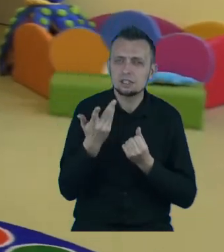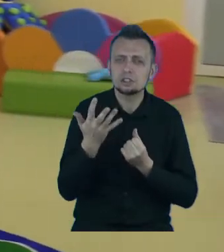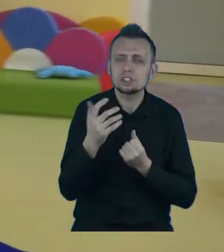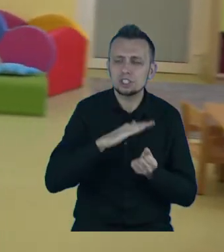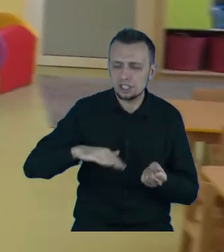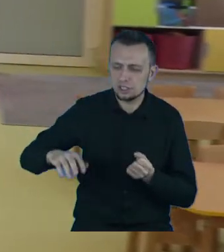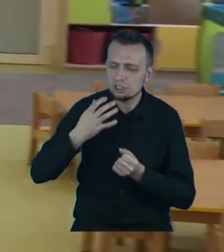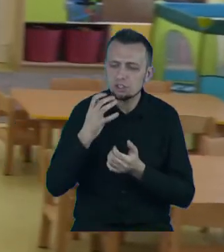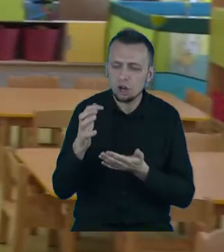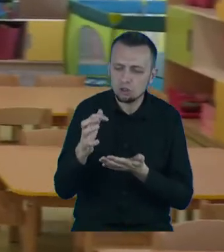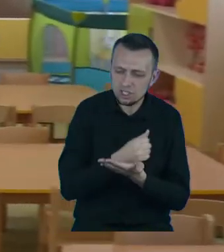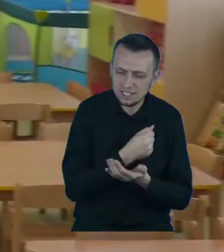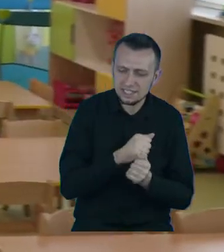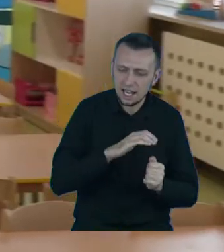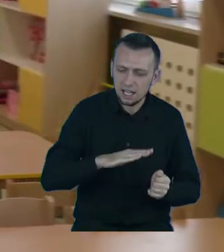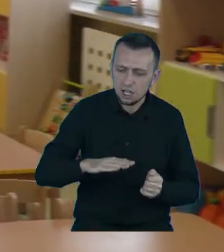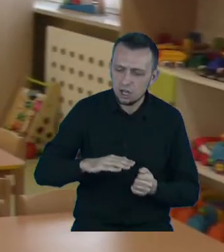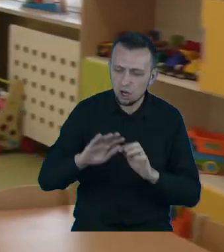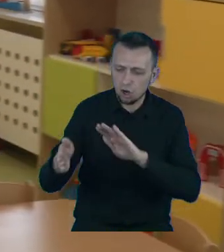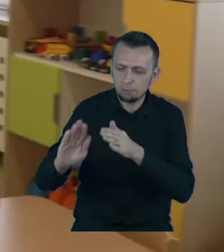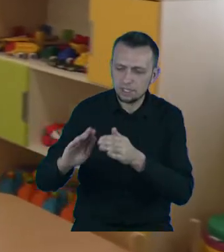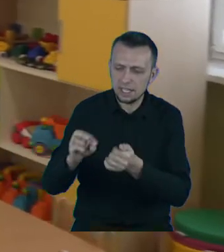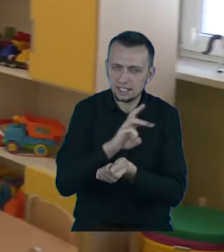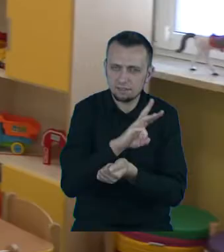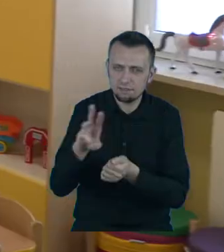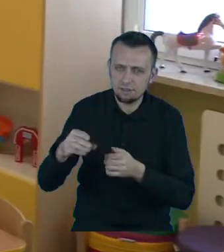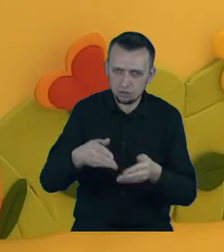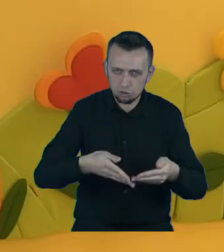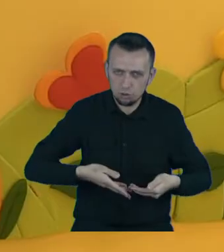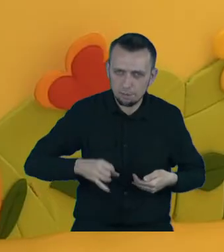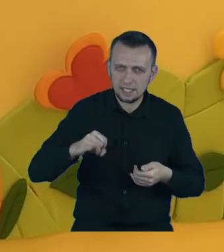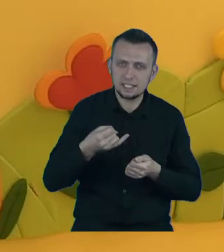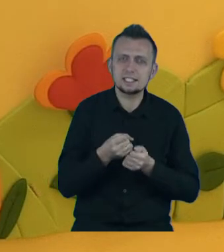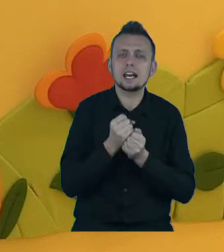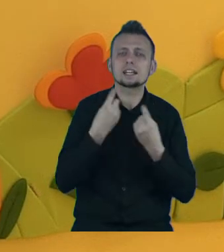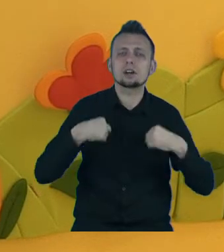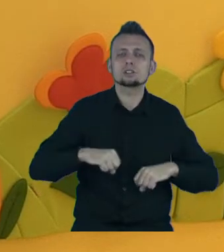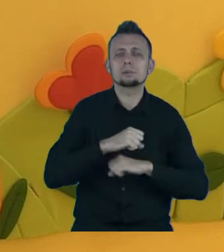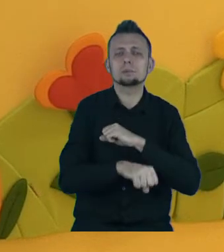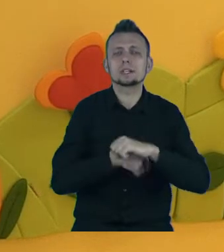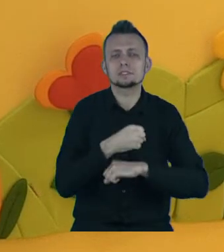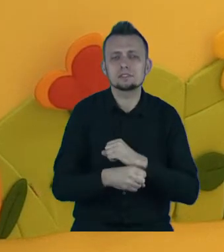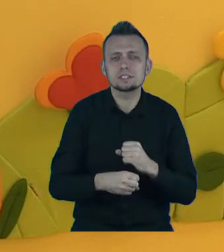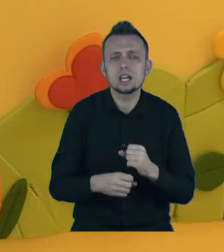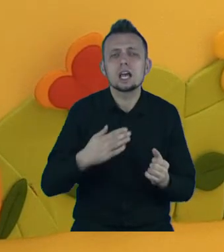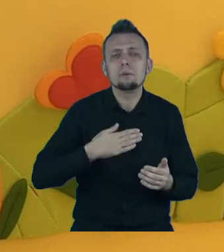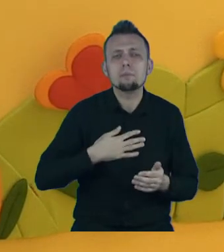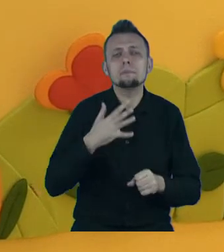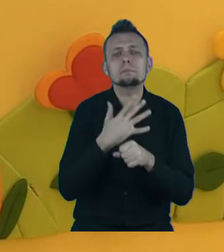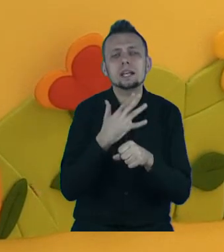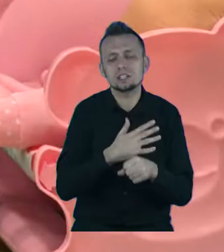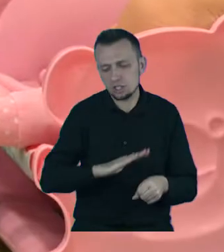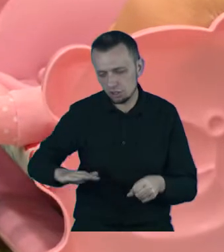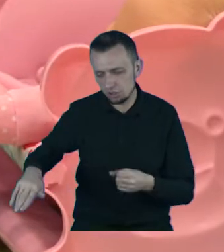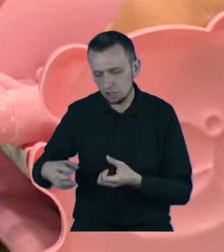żłobku i jaki personel został zatrudniony? W tym momencie mamy komplet, mamy 50 dzieci.